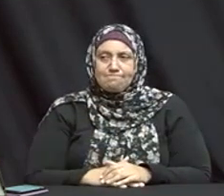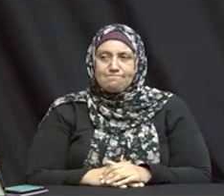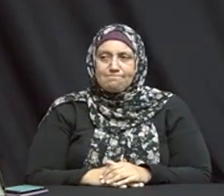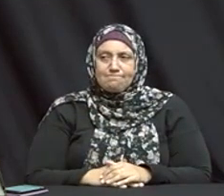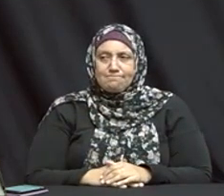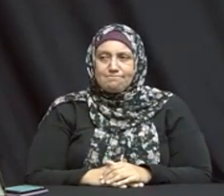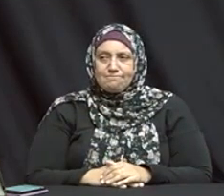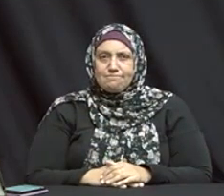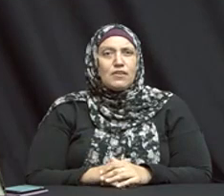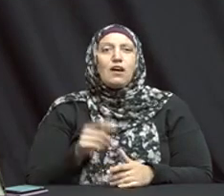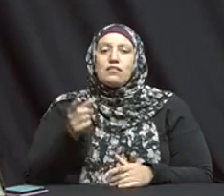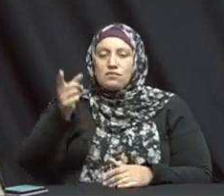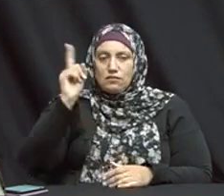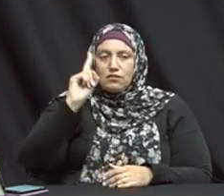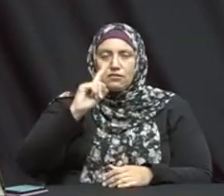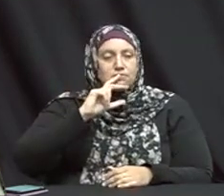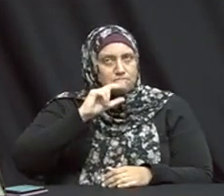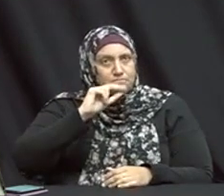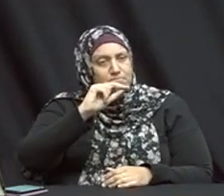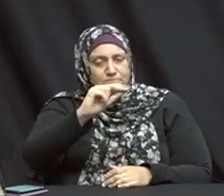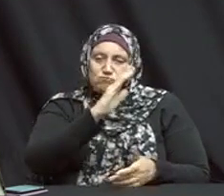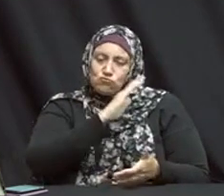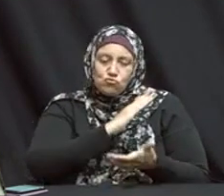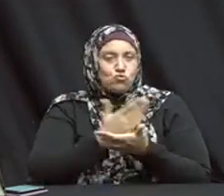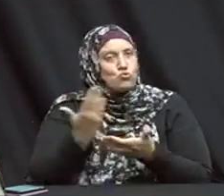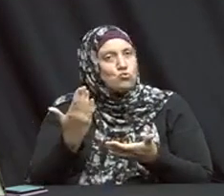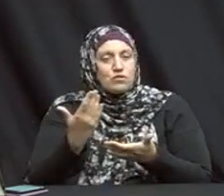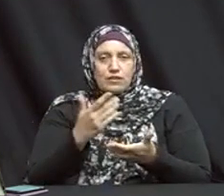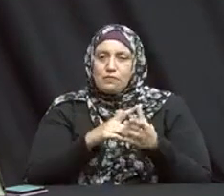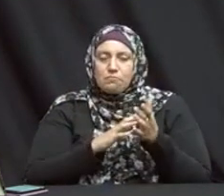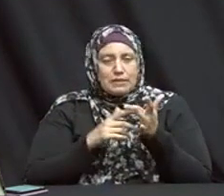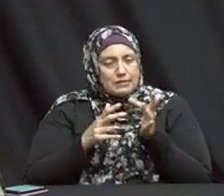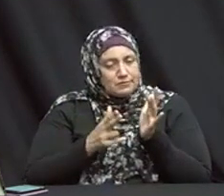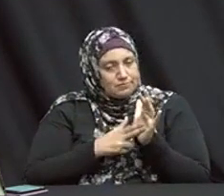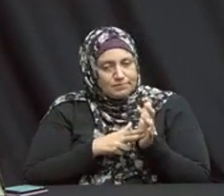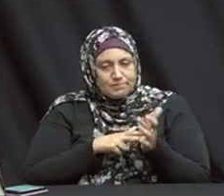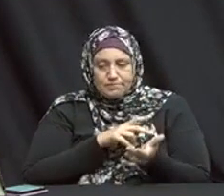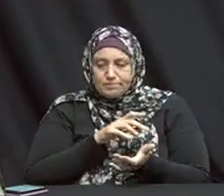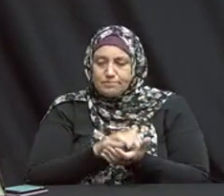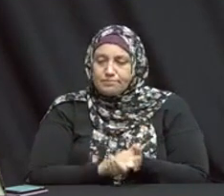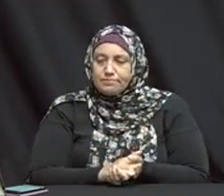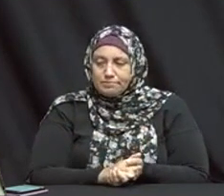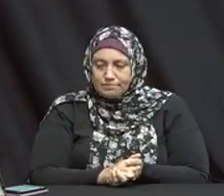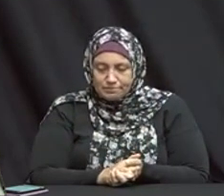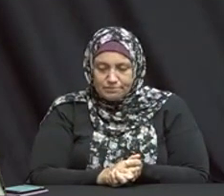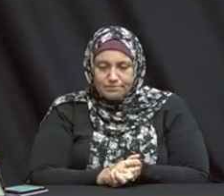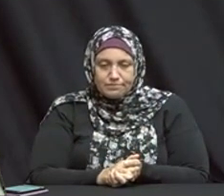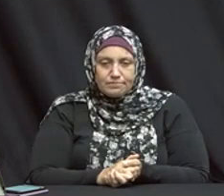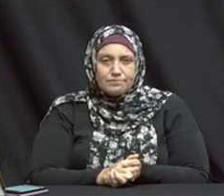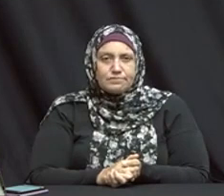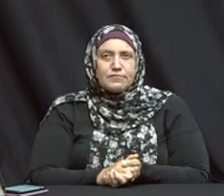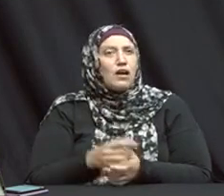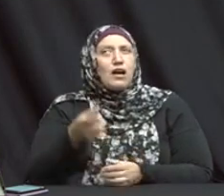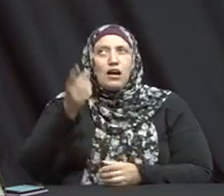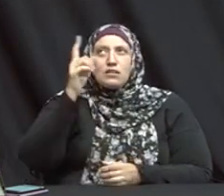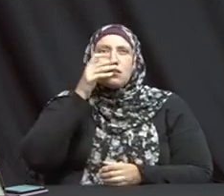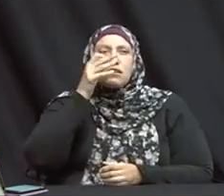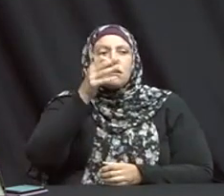المحكمين صدق الله العلي العظيم صلوات